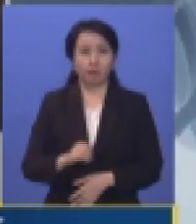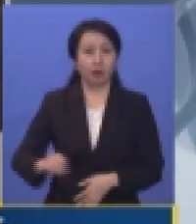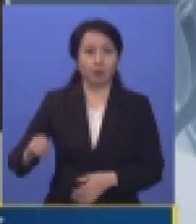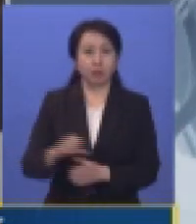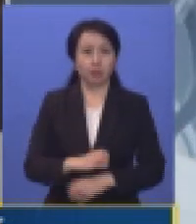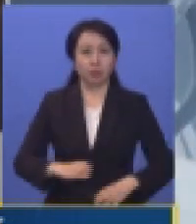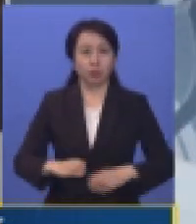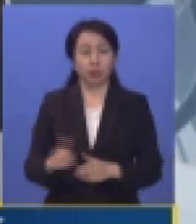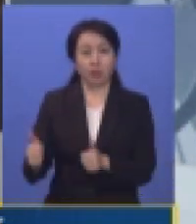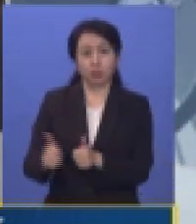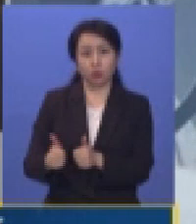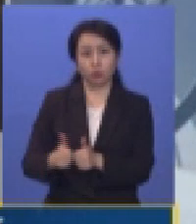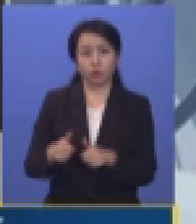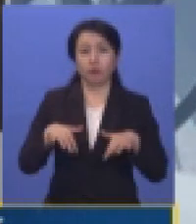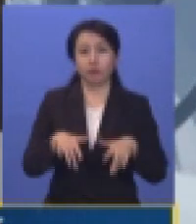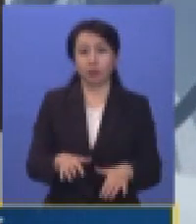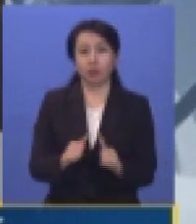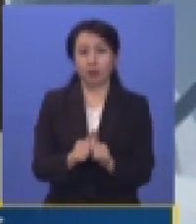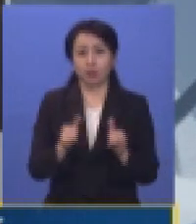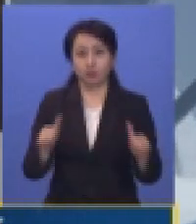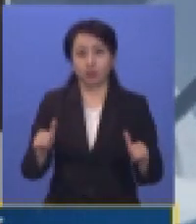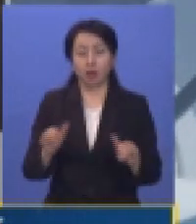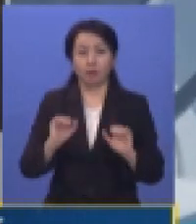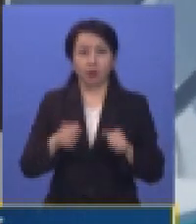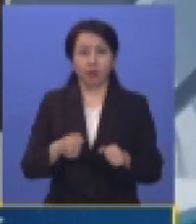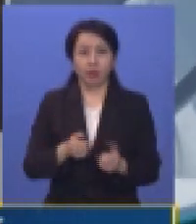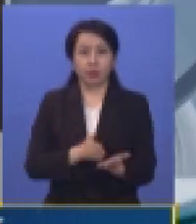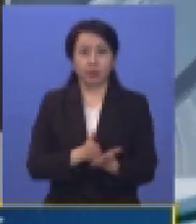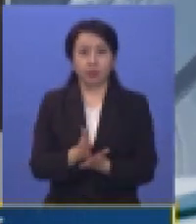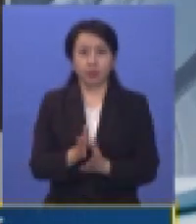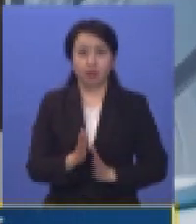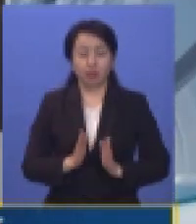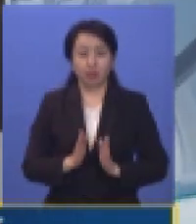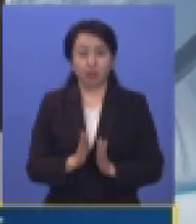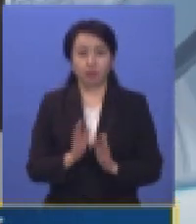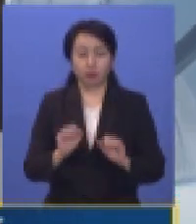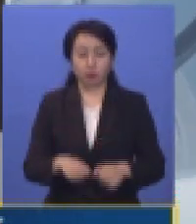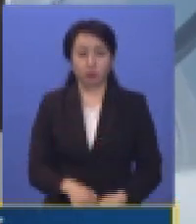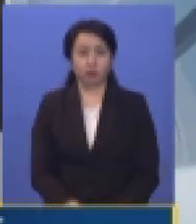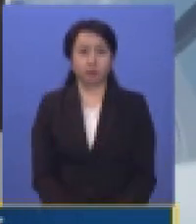европейский союз к сотрудничеству в деле развития альтернативных трансконтинентальных коридоров